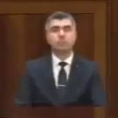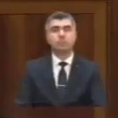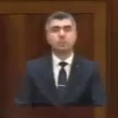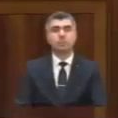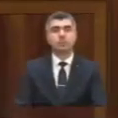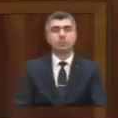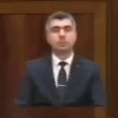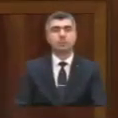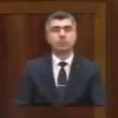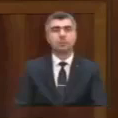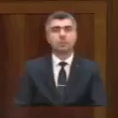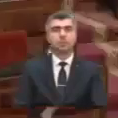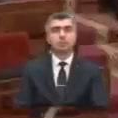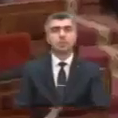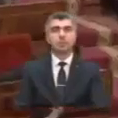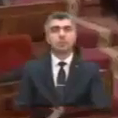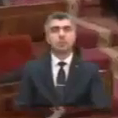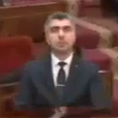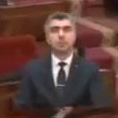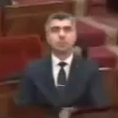السيدات والسادة النواب، الله يجازيك.